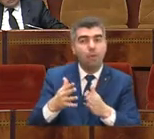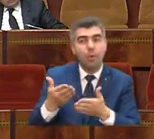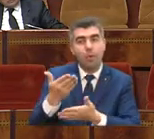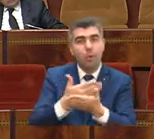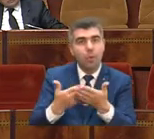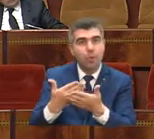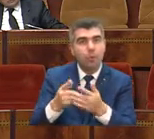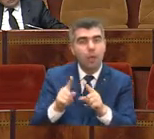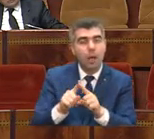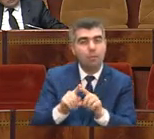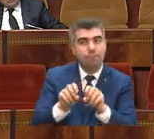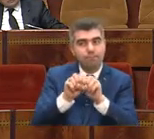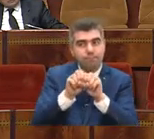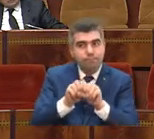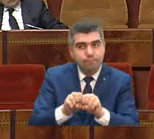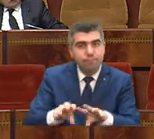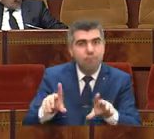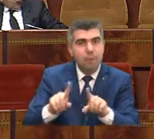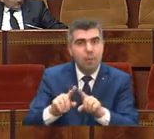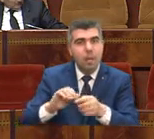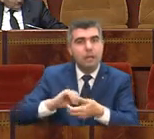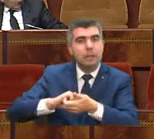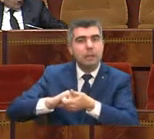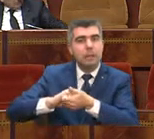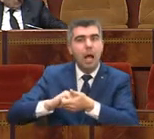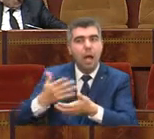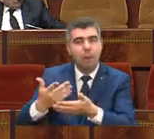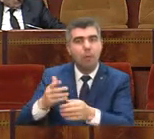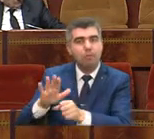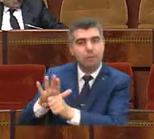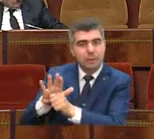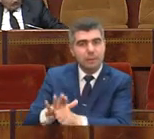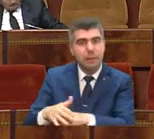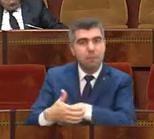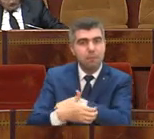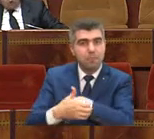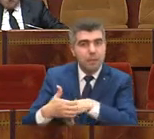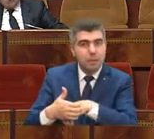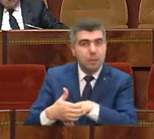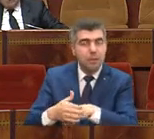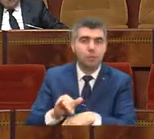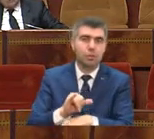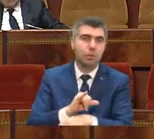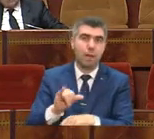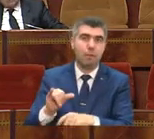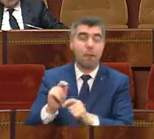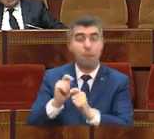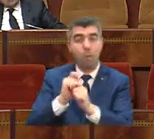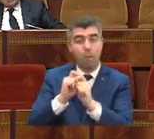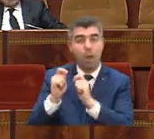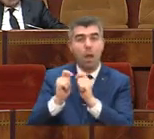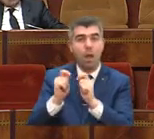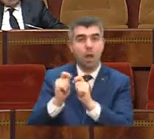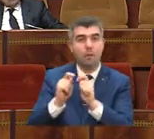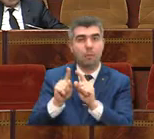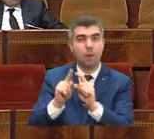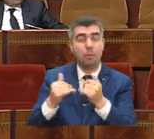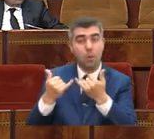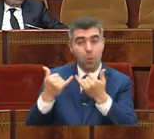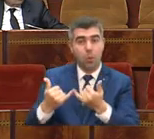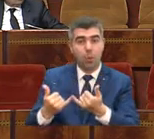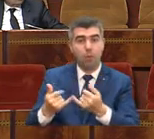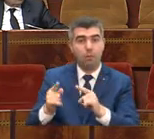تسود المحسوبيه وان يتم ظلم الفقير ومن يستحق، مع نقاش كبير فيما يعني ان تكون فقيرا اليوم في مغرب